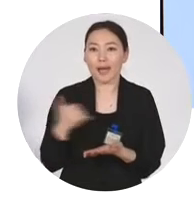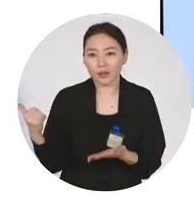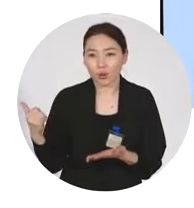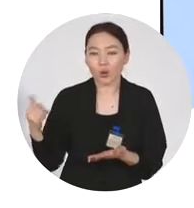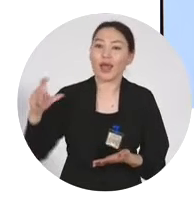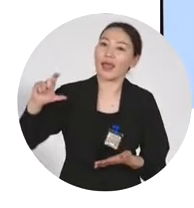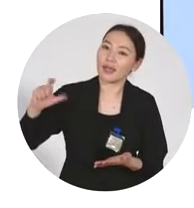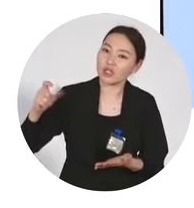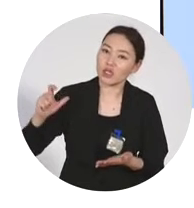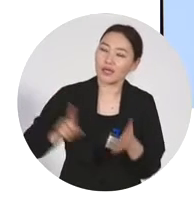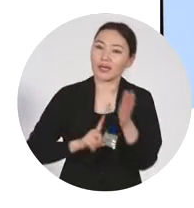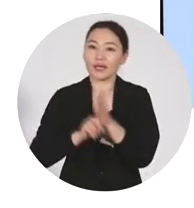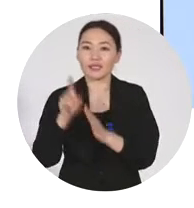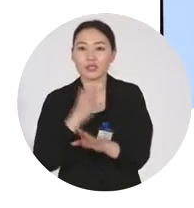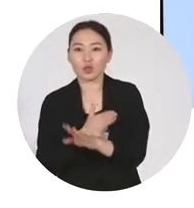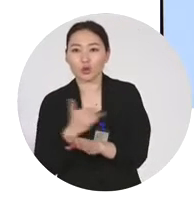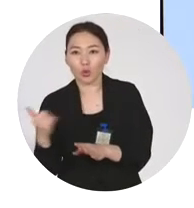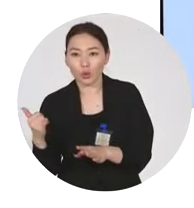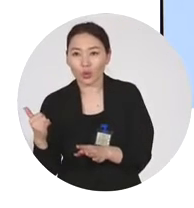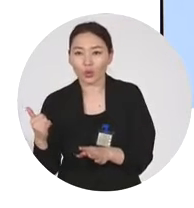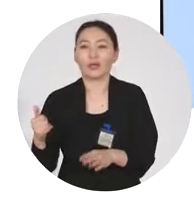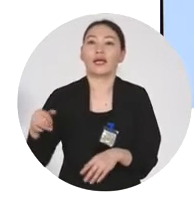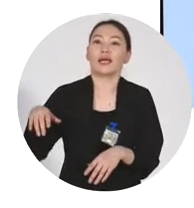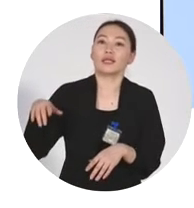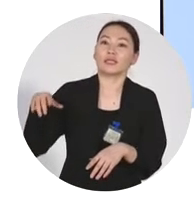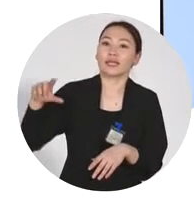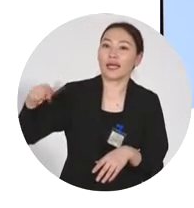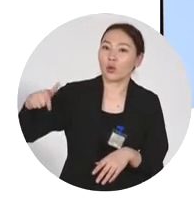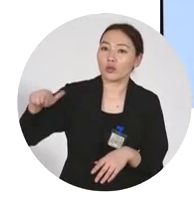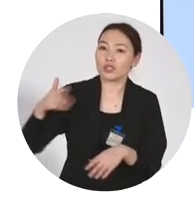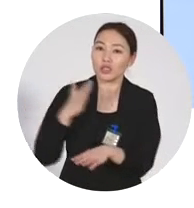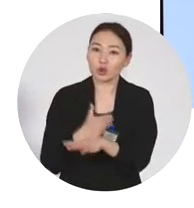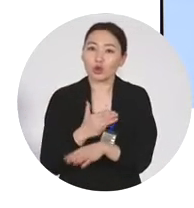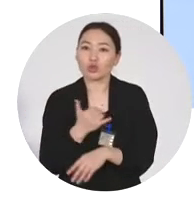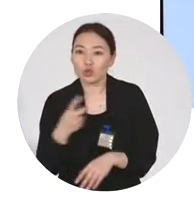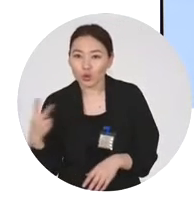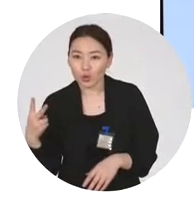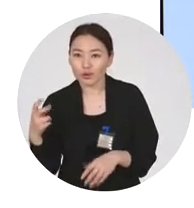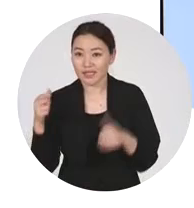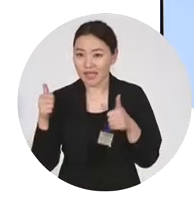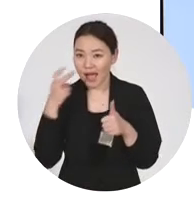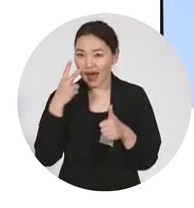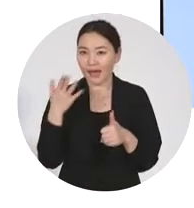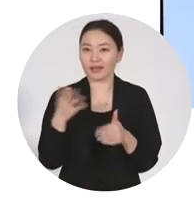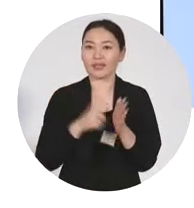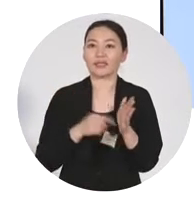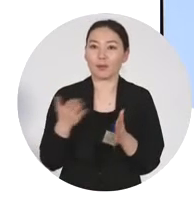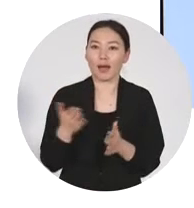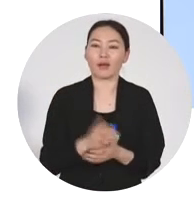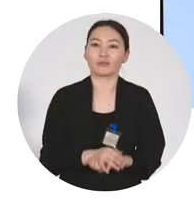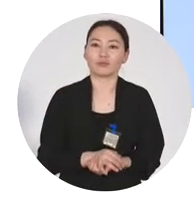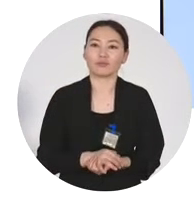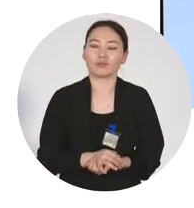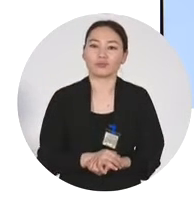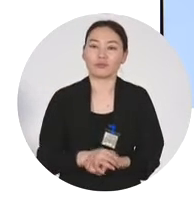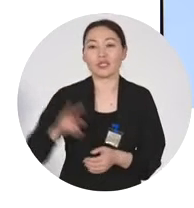байна уу гэдгийг харах хэрэгтэй. За мөн залгах гэж байгаа нөхцөл нь хувилгагч үсгээр ихсэн үү? Эс хувилгагч үсгээр ихсэн үү гэдгийг